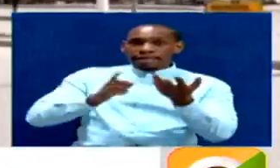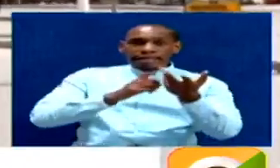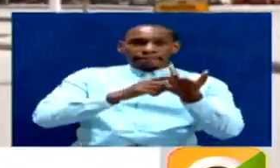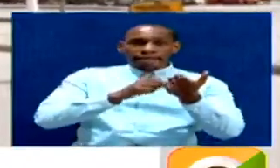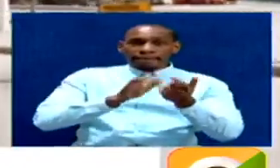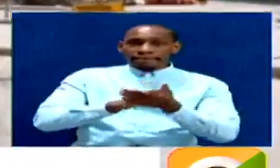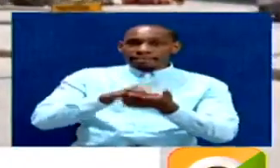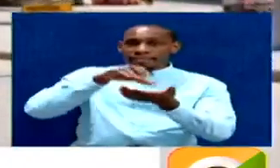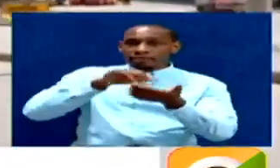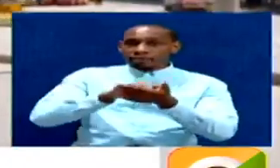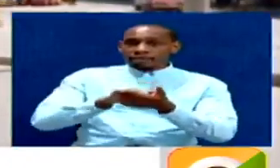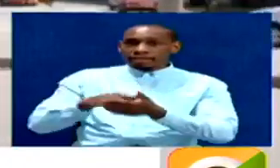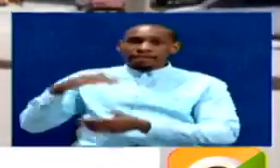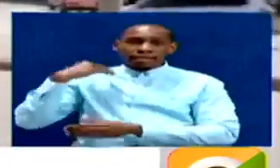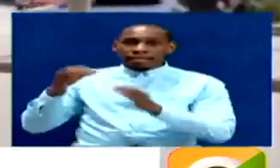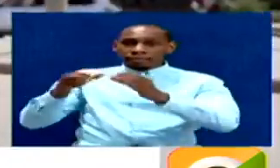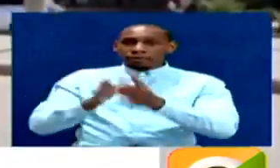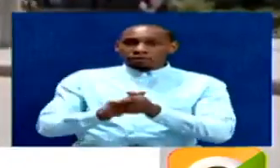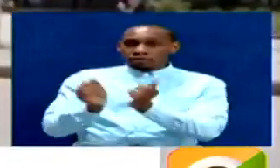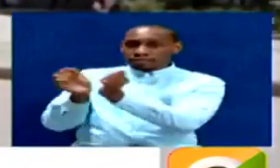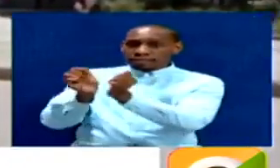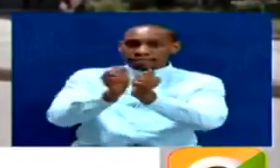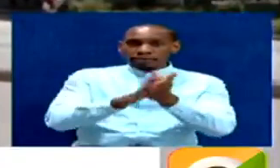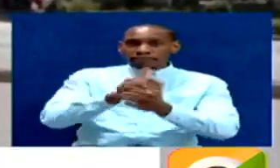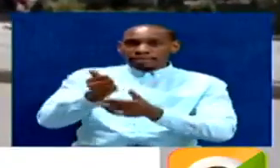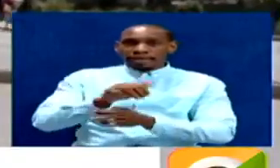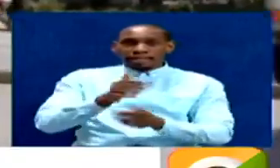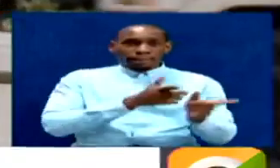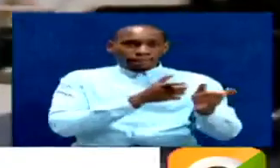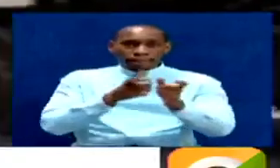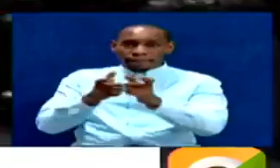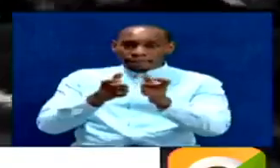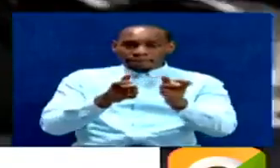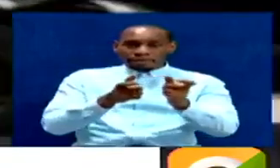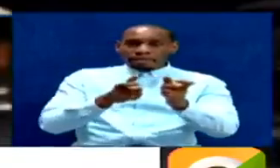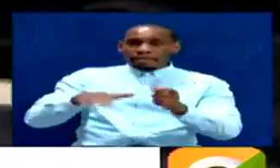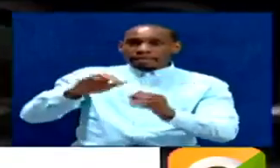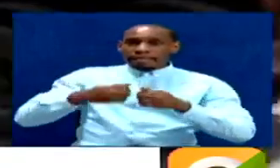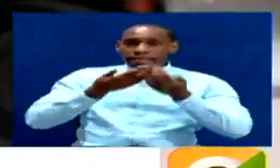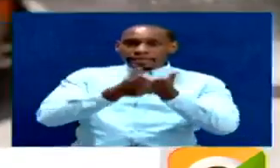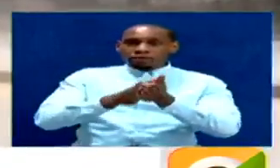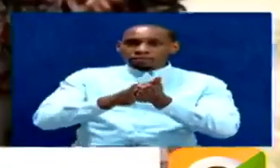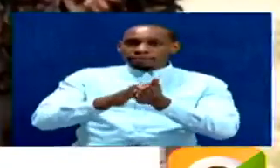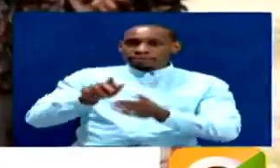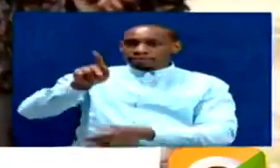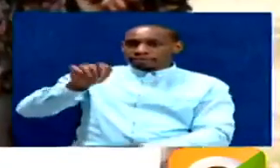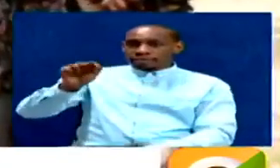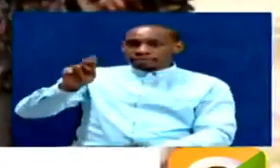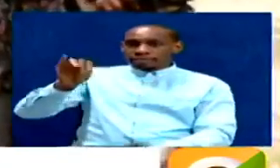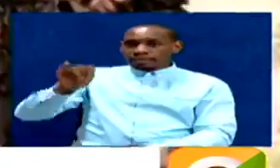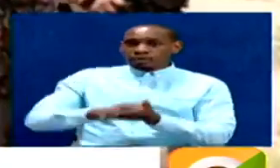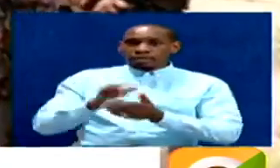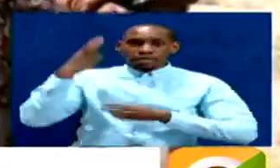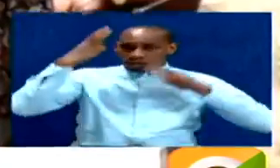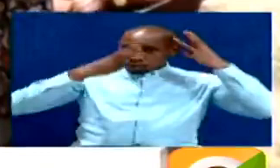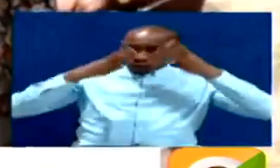idadi ya misururu ya matukio ambapo magenge yamekuwa yakikamatwa na mengine kupigwa risasi katika mitaa ya Likoni, Changamwe na Kisauni. Wasiwasi